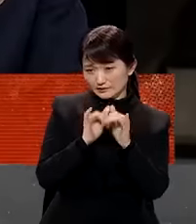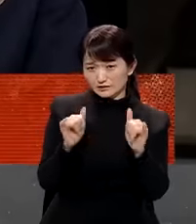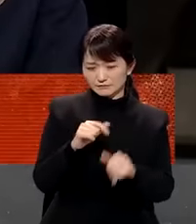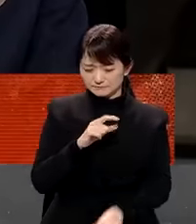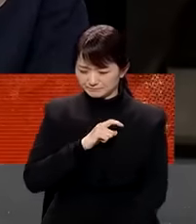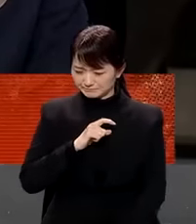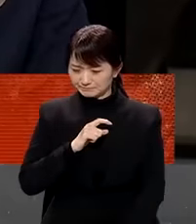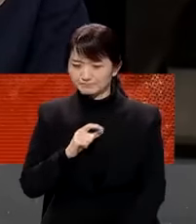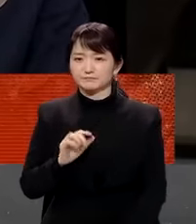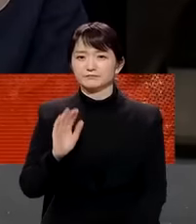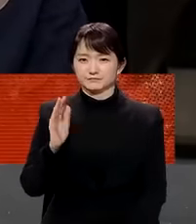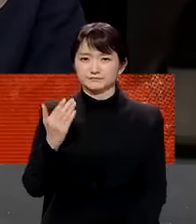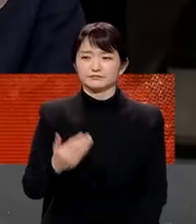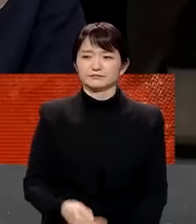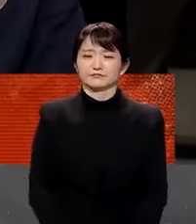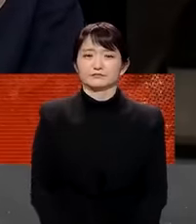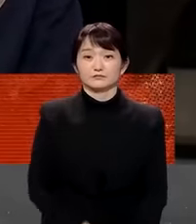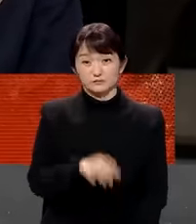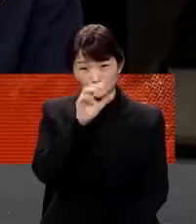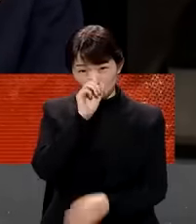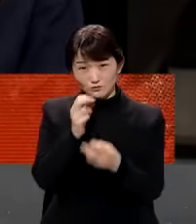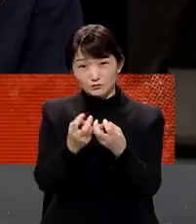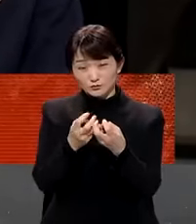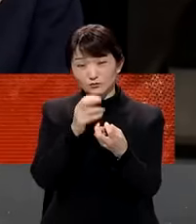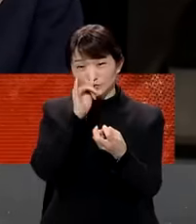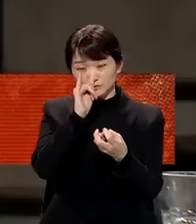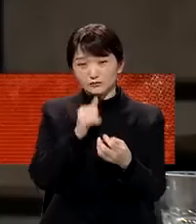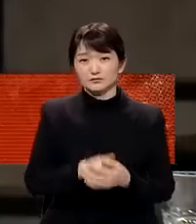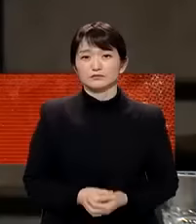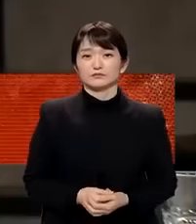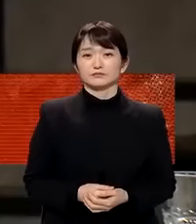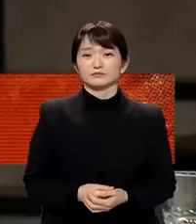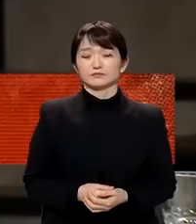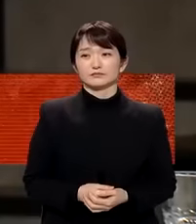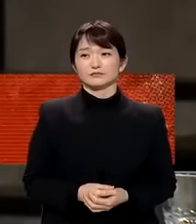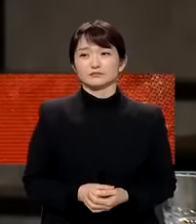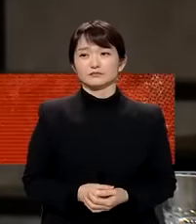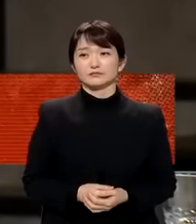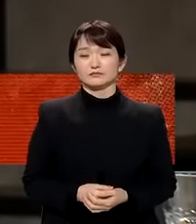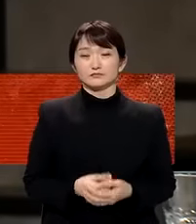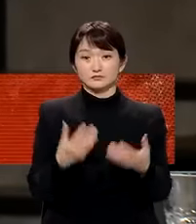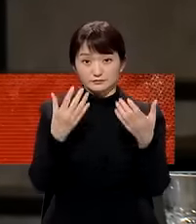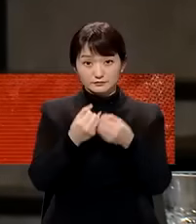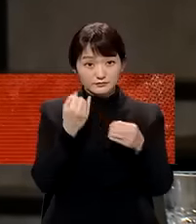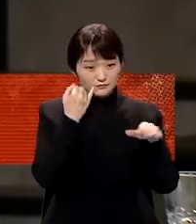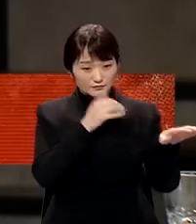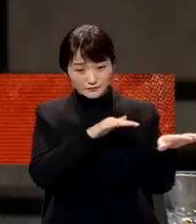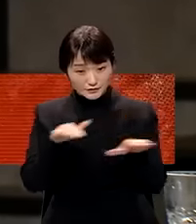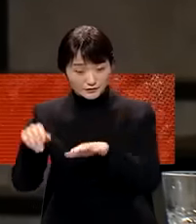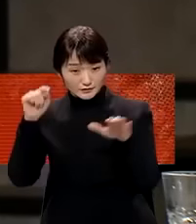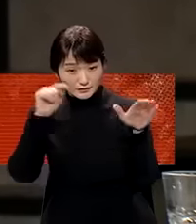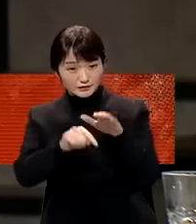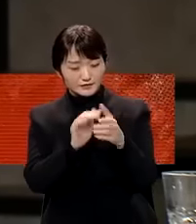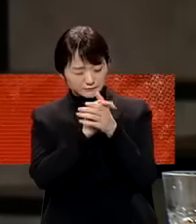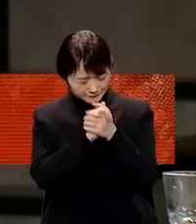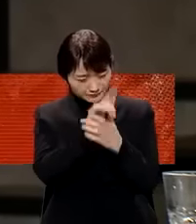예 그것도 이제 하나의 좋은 방법이 될 수가 있는데 우리가 이런 얘기들을 많이 하죠 바다에 나갈 때는 기도를 한 번 하고 전쟁에 나갈 때 기도를